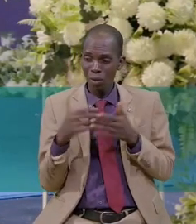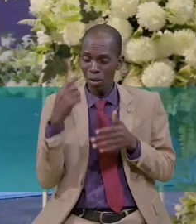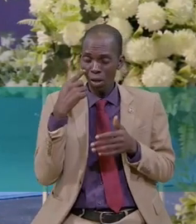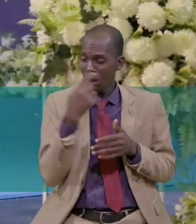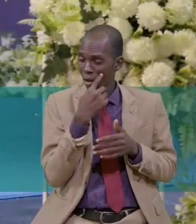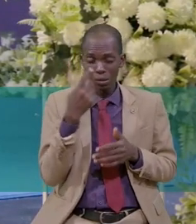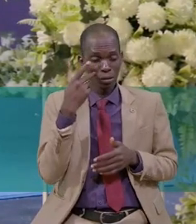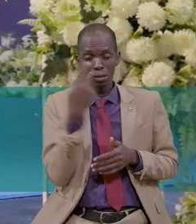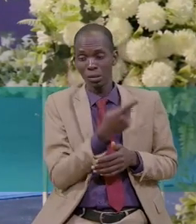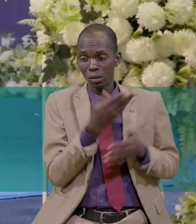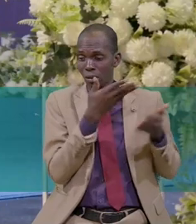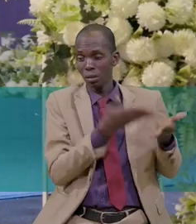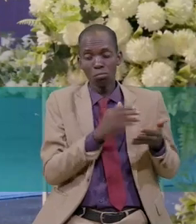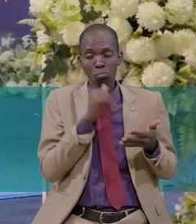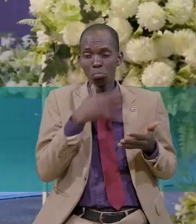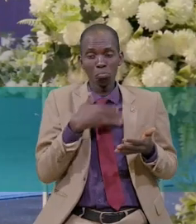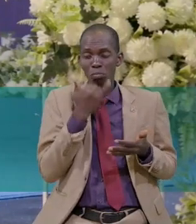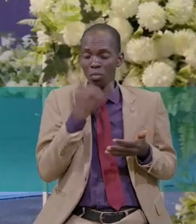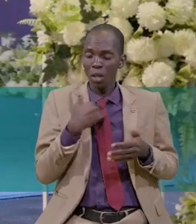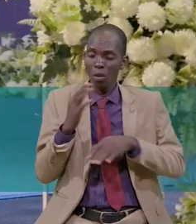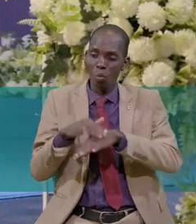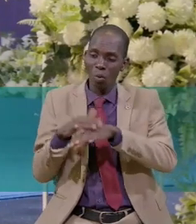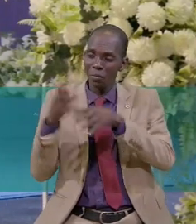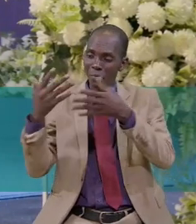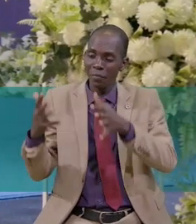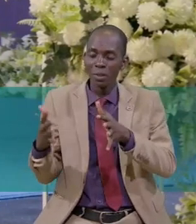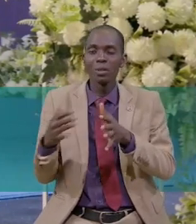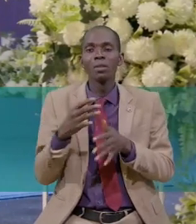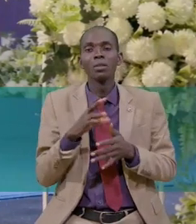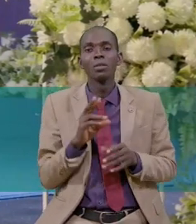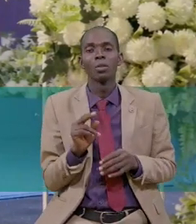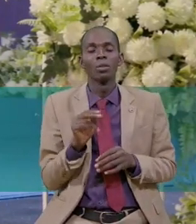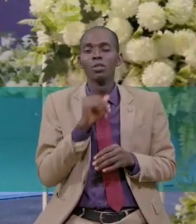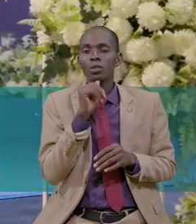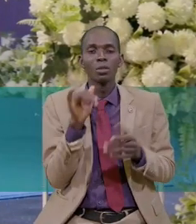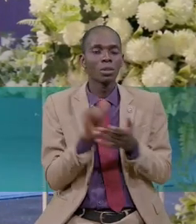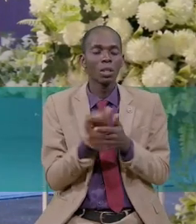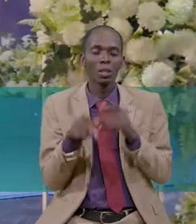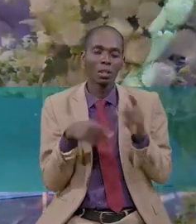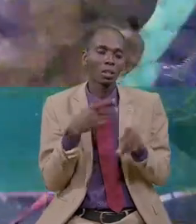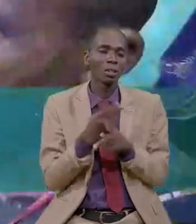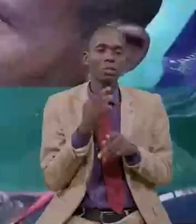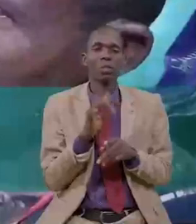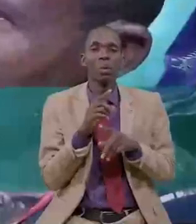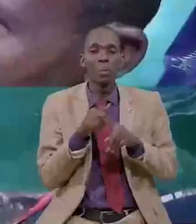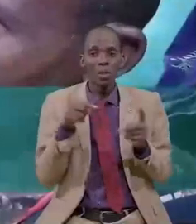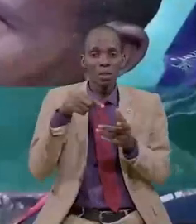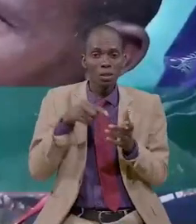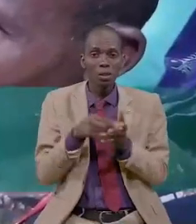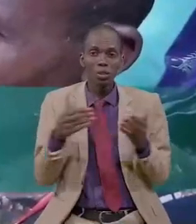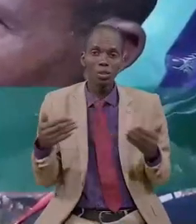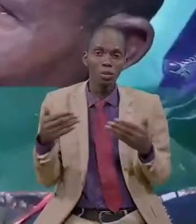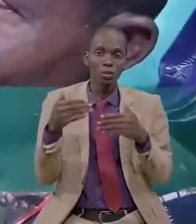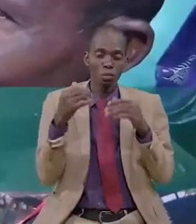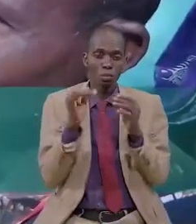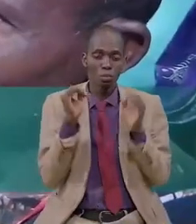ne suis pas dedans. Hein. Je vous ai averti, hein, n'allez pas là-bas. Ça là, on peut aller là-bas. La